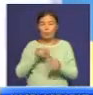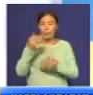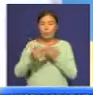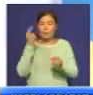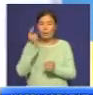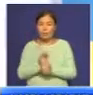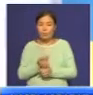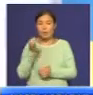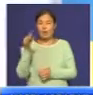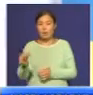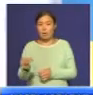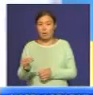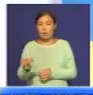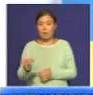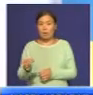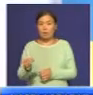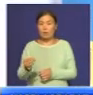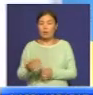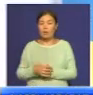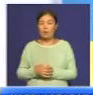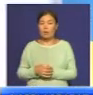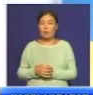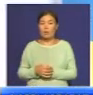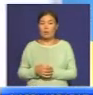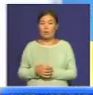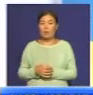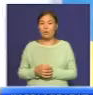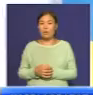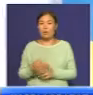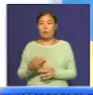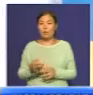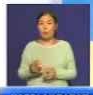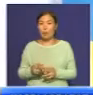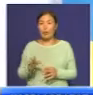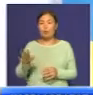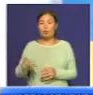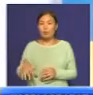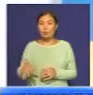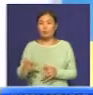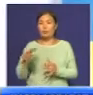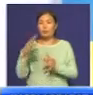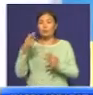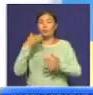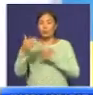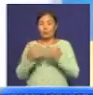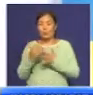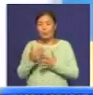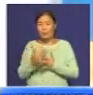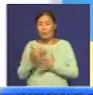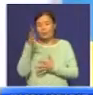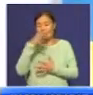керек. И сосын естественно жаңағы аяқ ішіп түсу керек. Содан кейін түскеннің өзінде де жаңағы